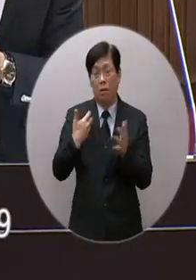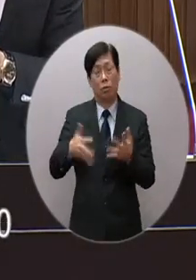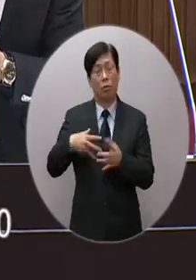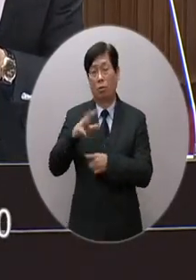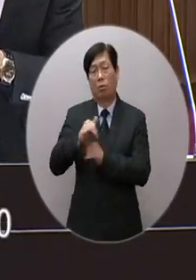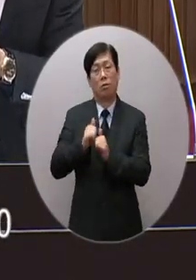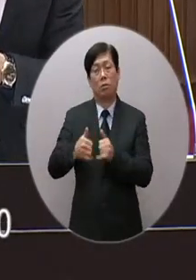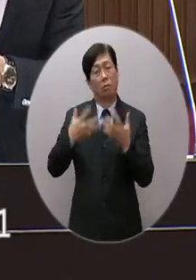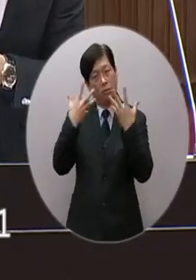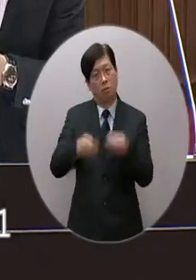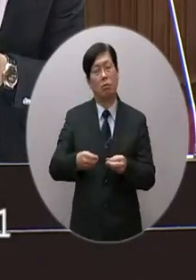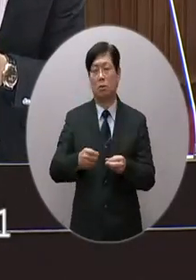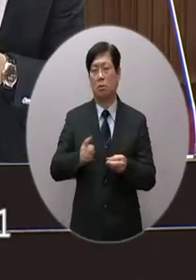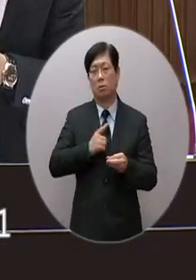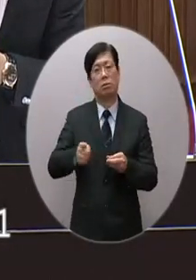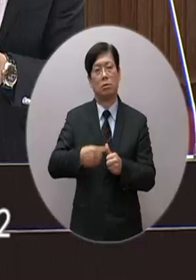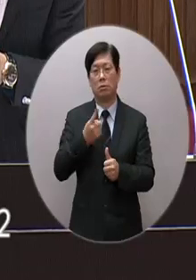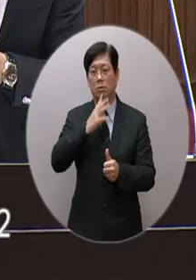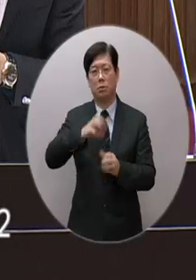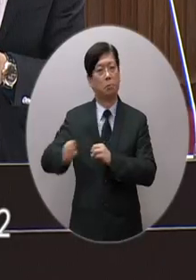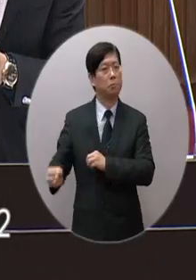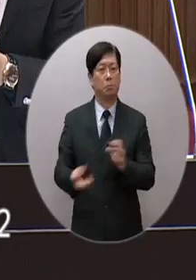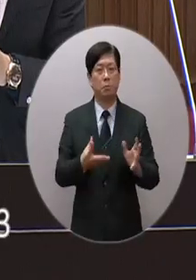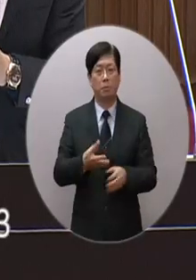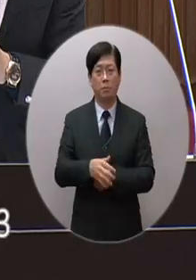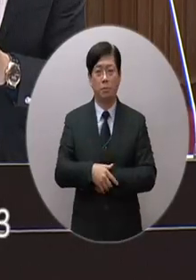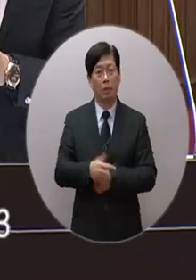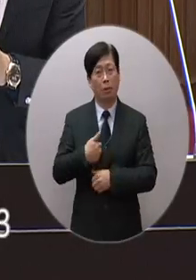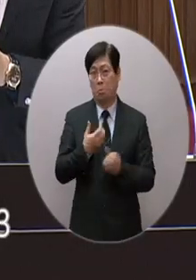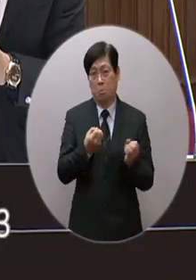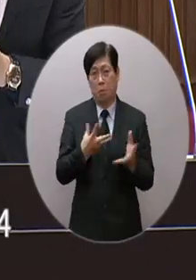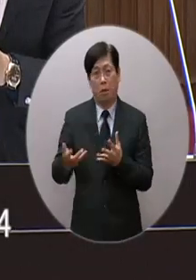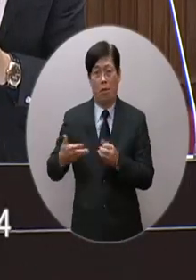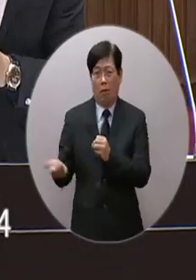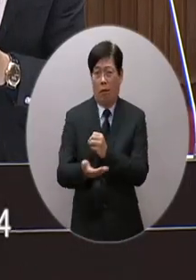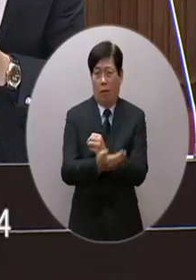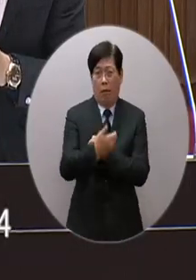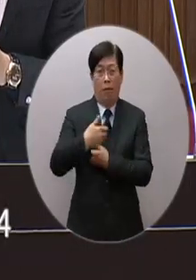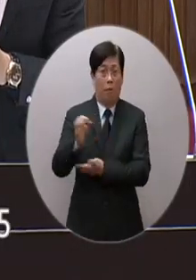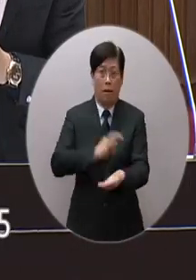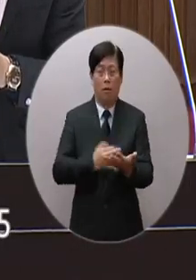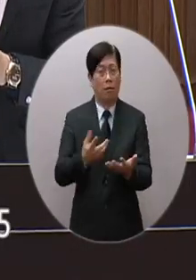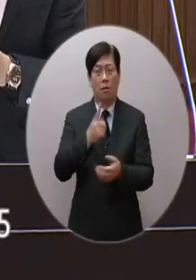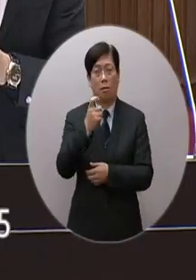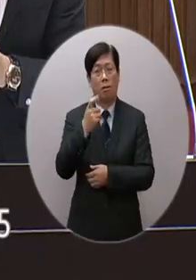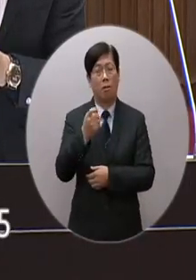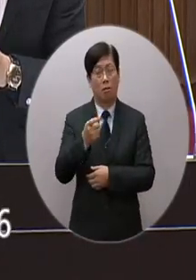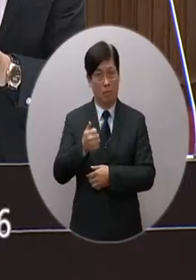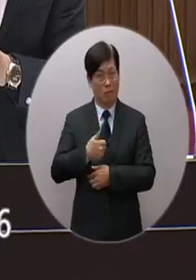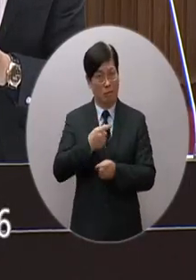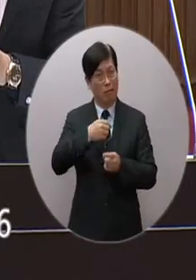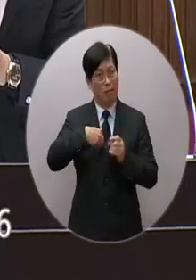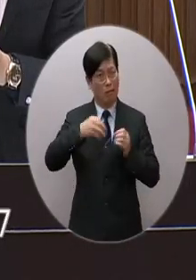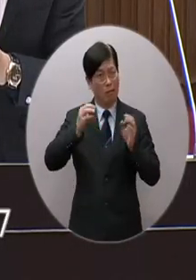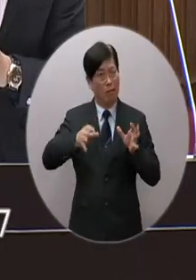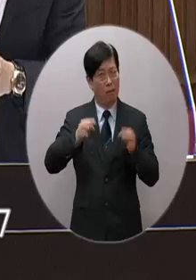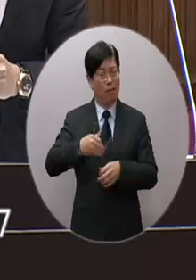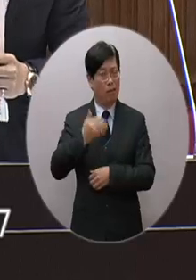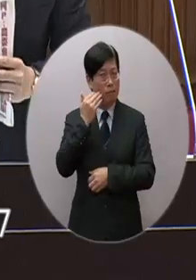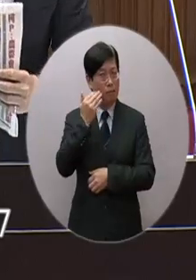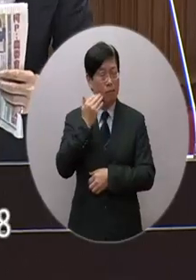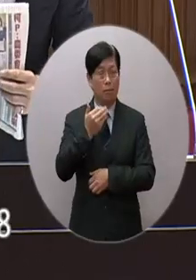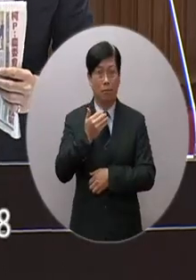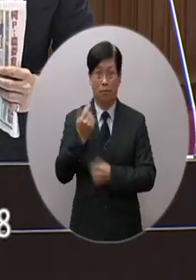破，家己去烹调啊啦。我国杂粮他未讲会当收成去烹调，这叫你讲讲的呢。